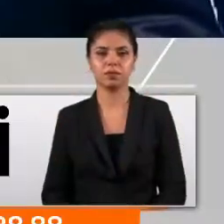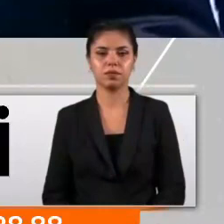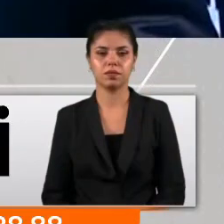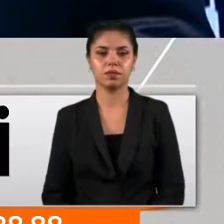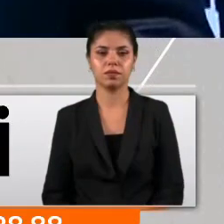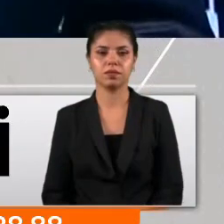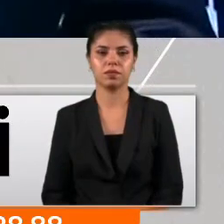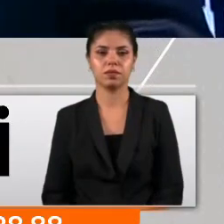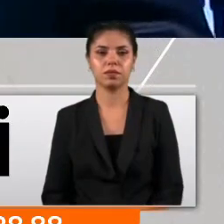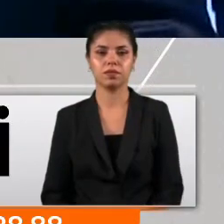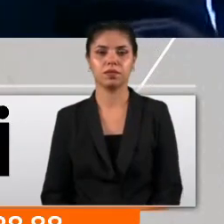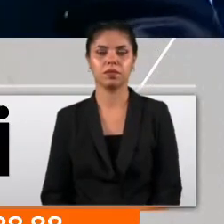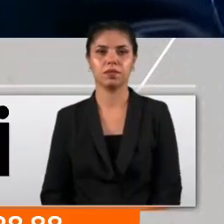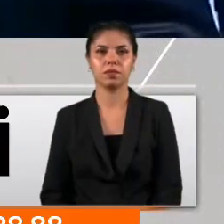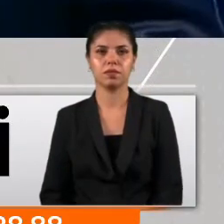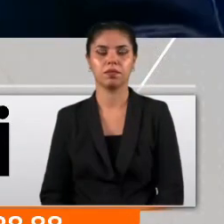kı